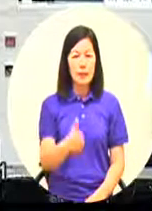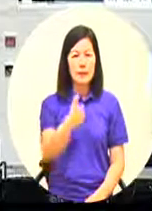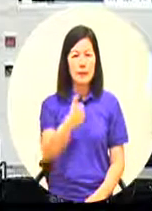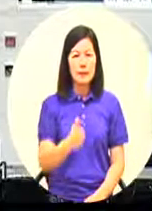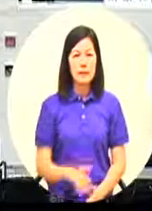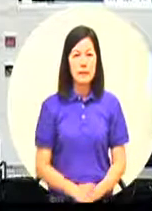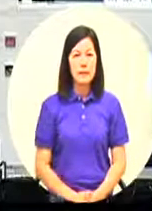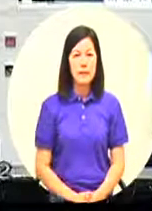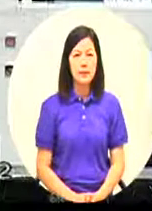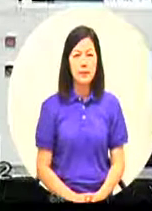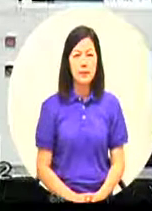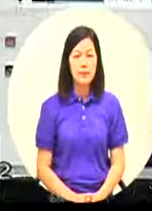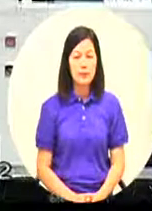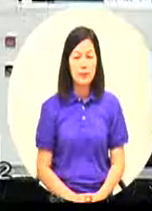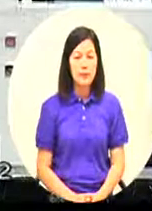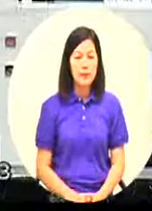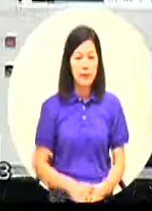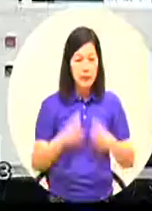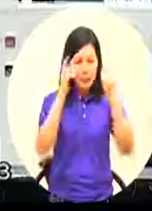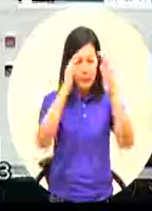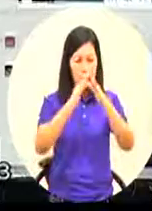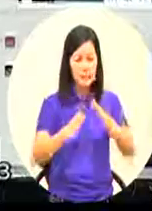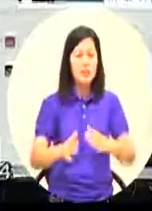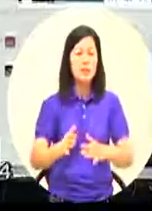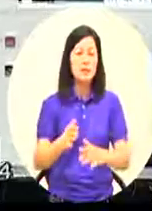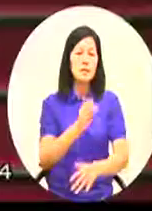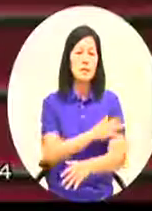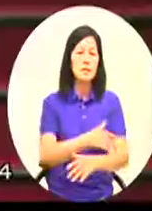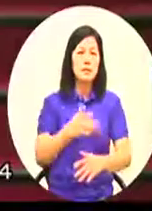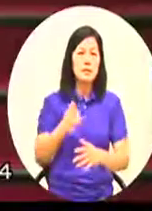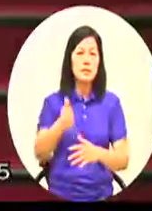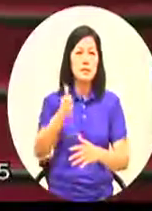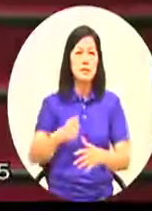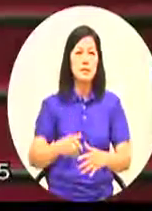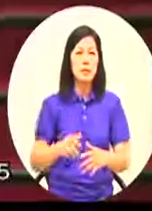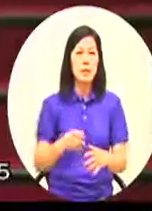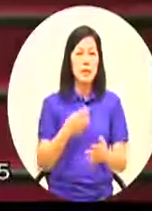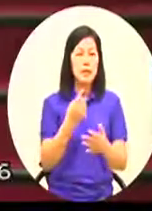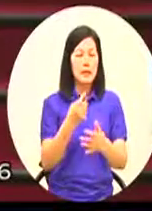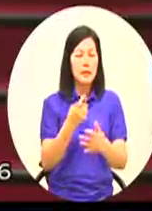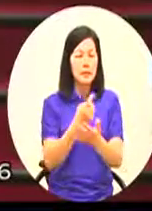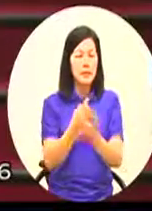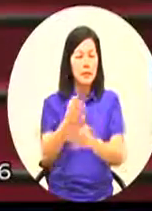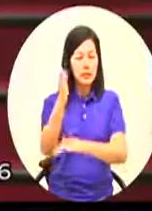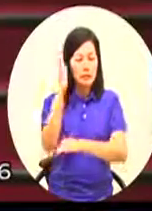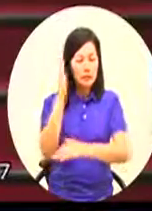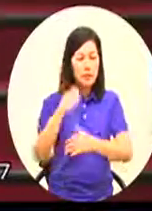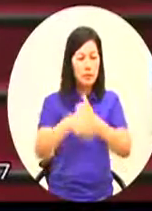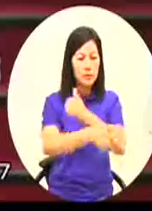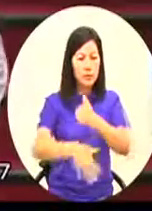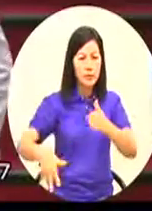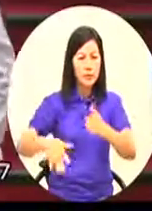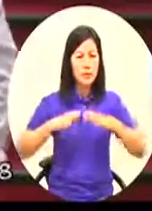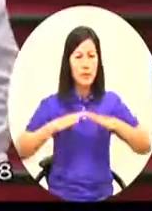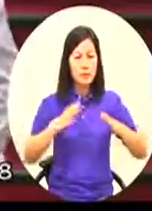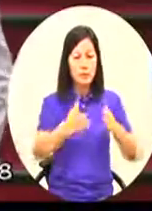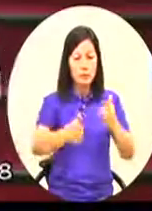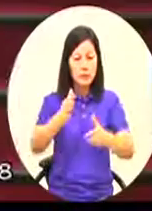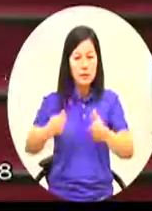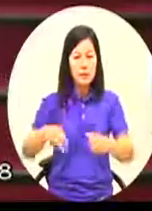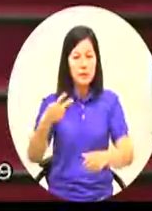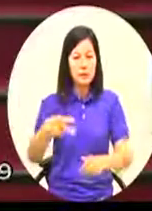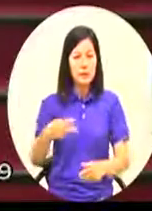长。高雄市陈局市长以及市府团队所有以及主管，还有我们